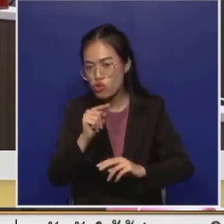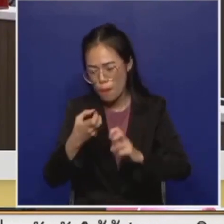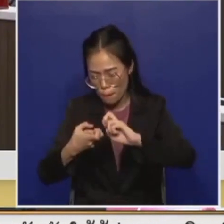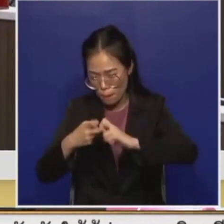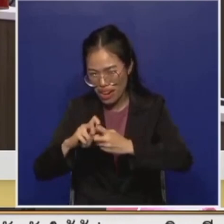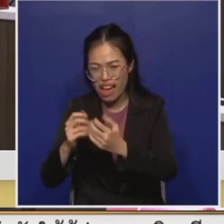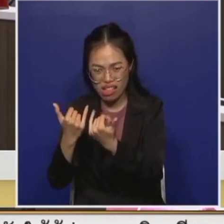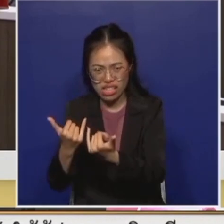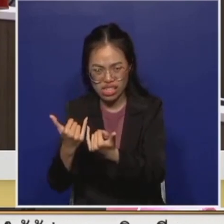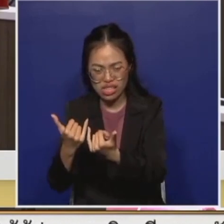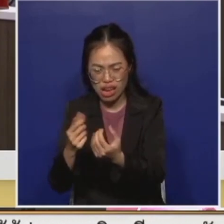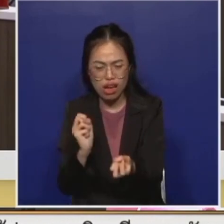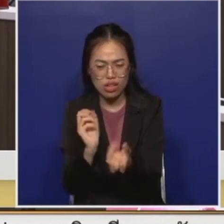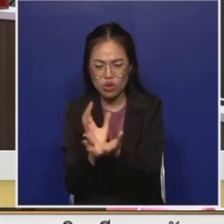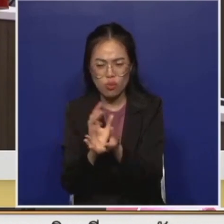มันมากมาย